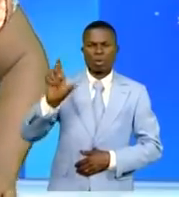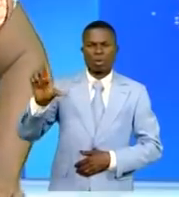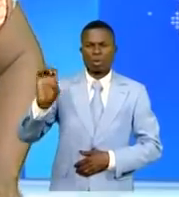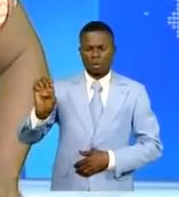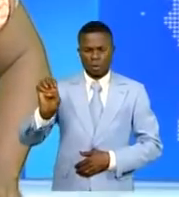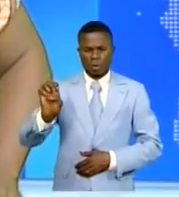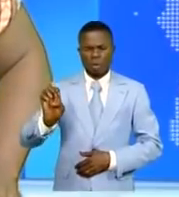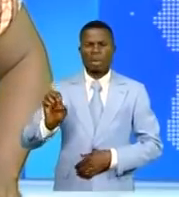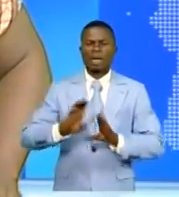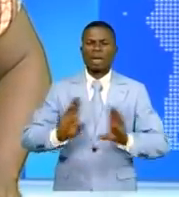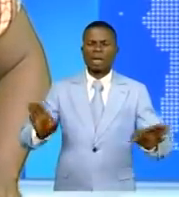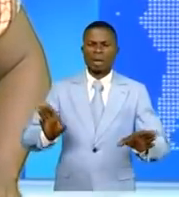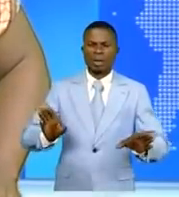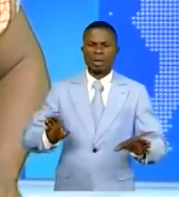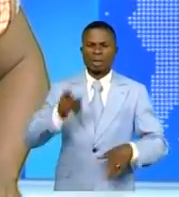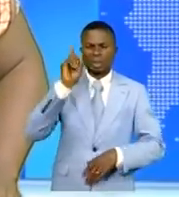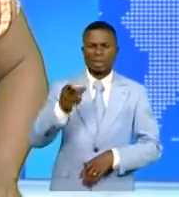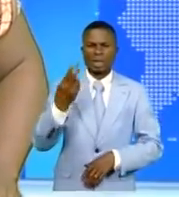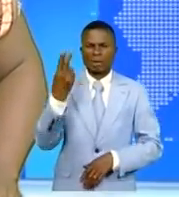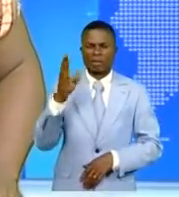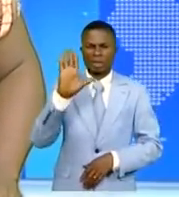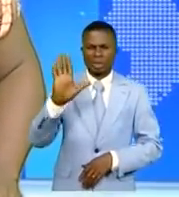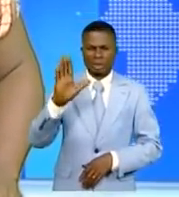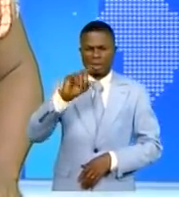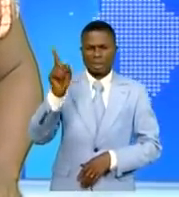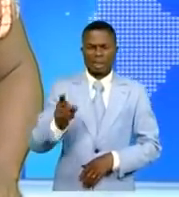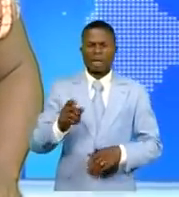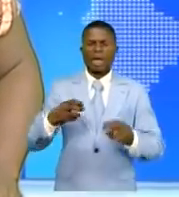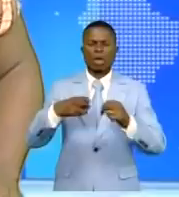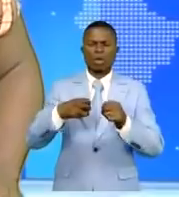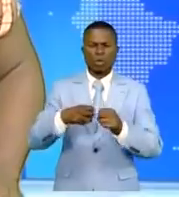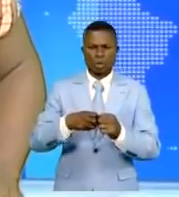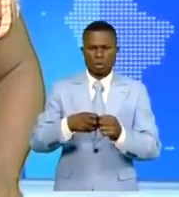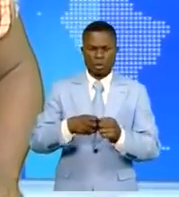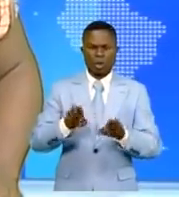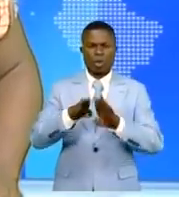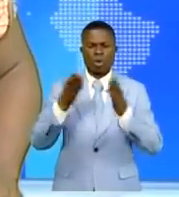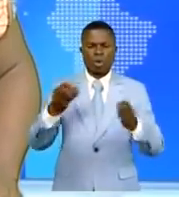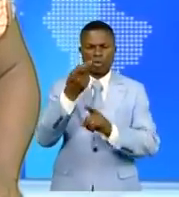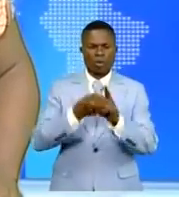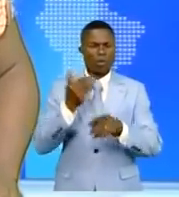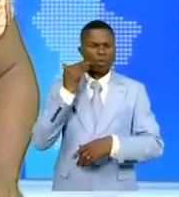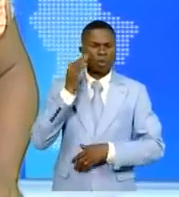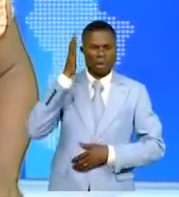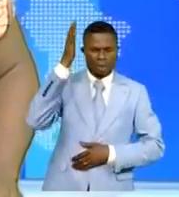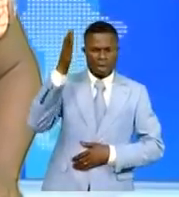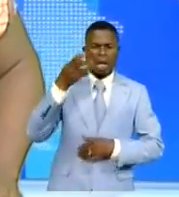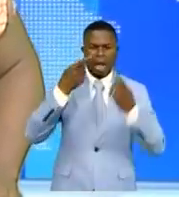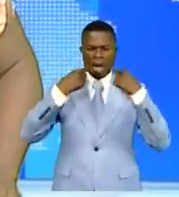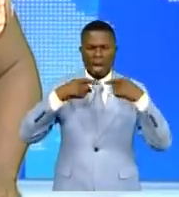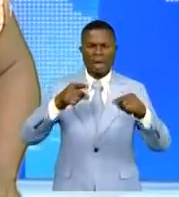capacité respective de 125 et 230 kVA, seront inaugurées en juin prochain. L'annonce a été faite par le